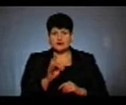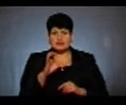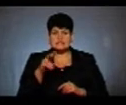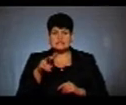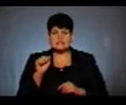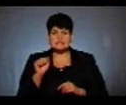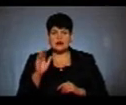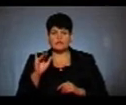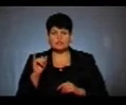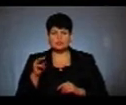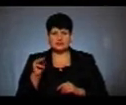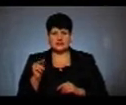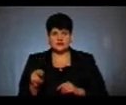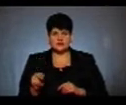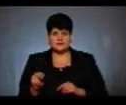там Чернігівський і